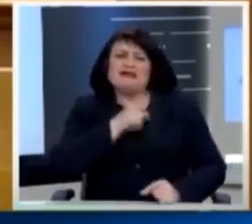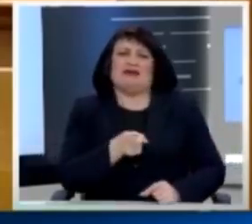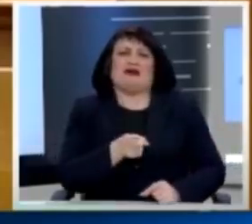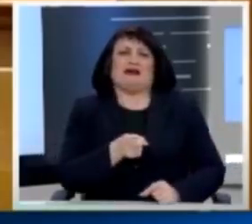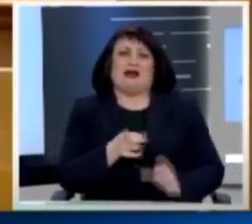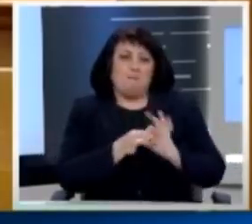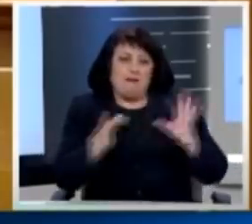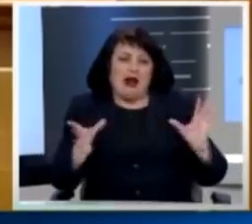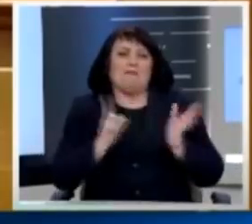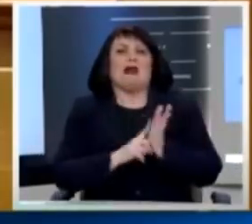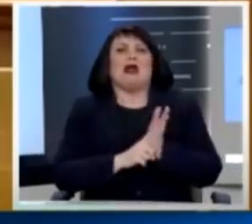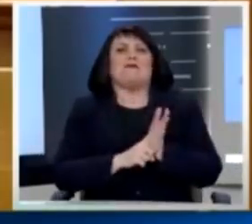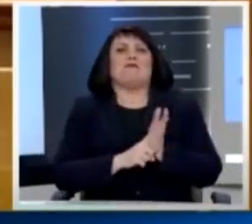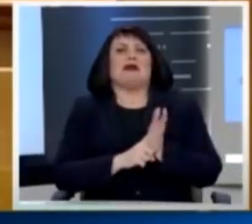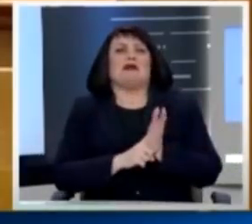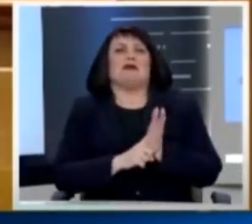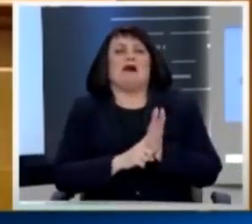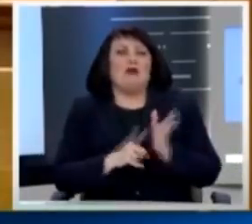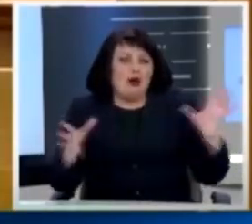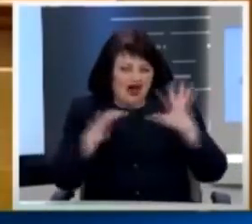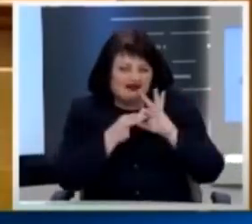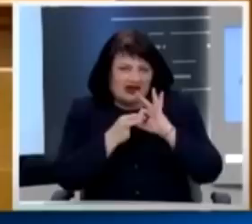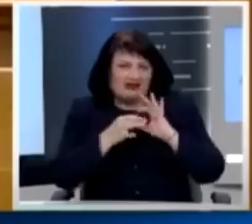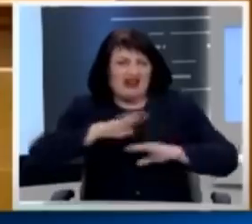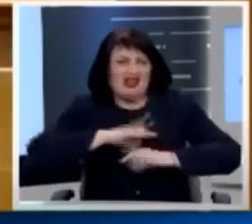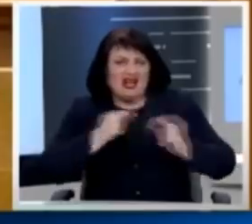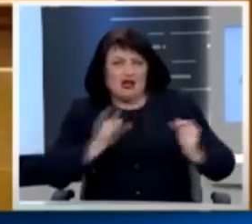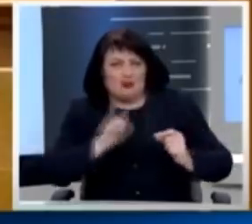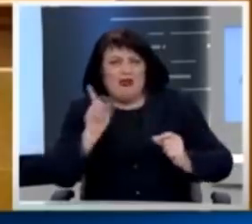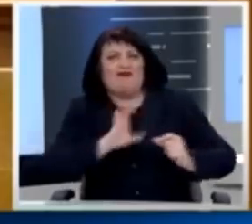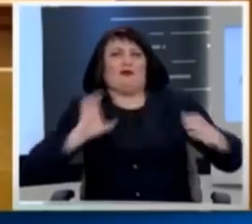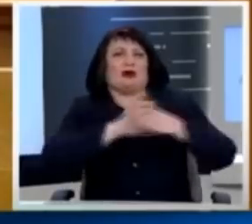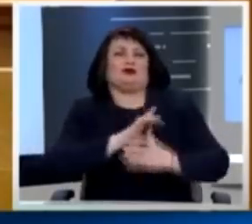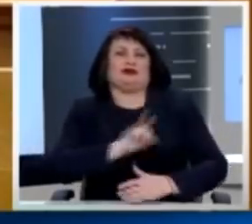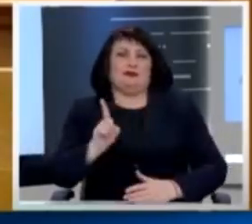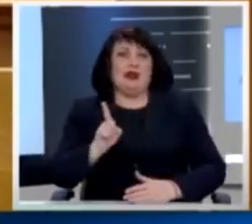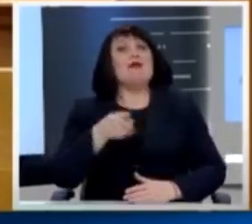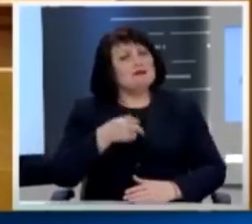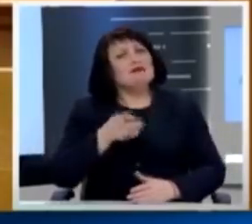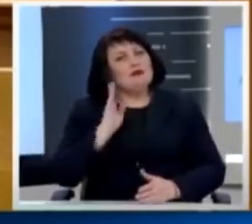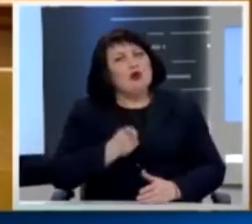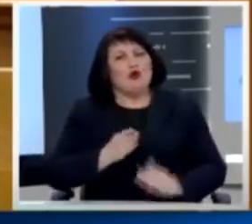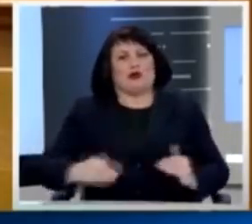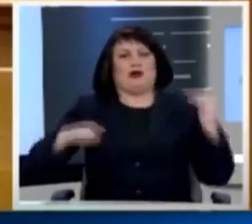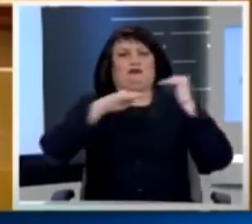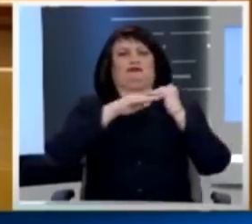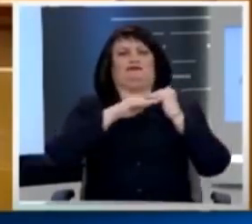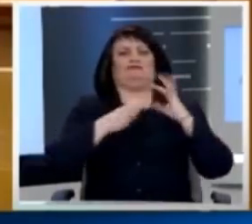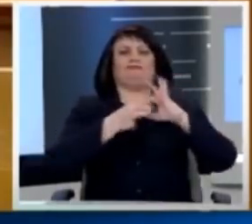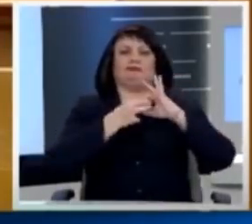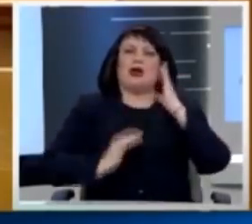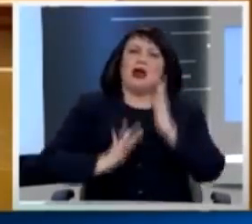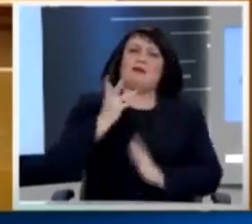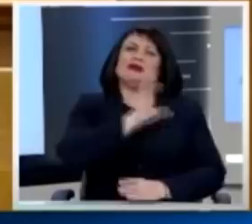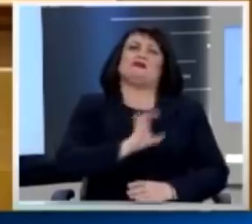αποδέσμευση της χώρας μας από αυτά τα δεσμά αποτελεί προϋπόθεση για την ανάπτυξη ισότιμων σχέσεων